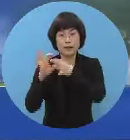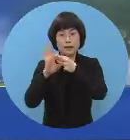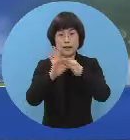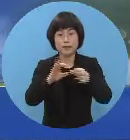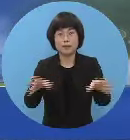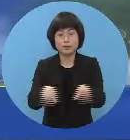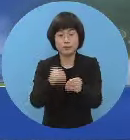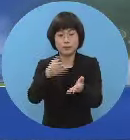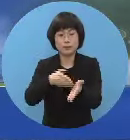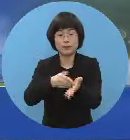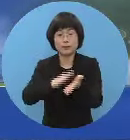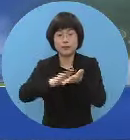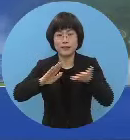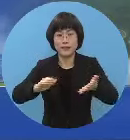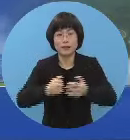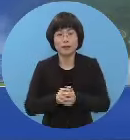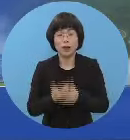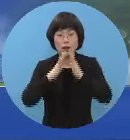계속해서 간추린 소식입니다.